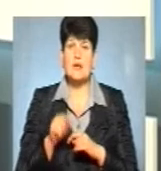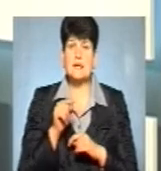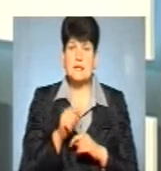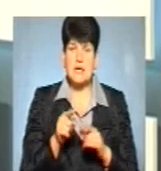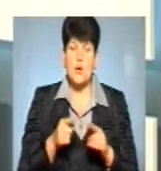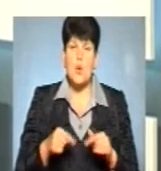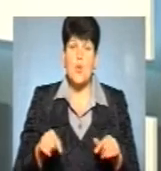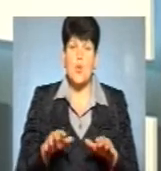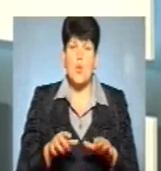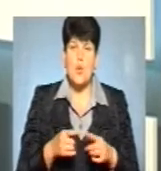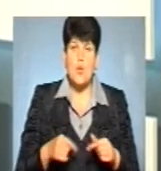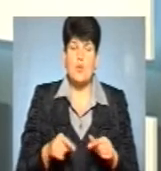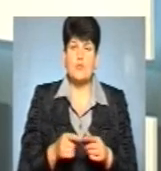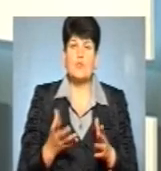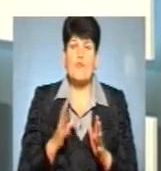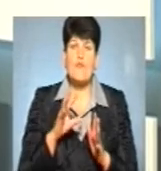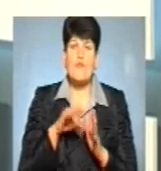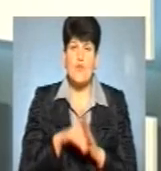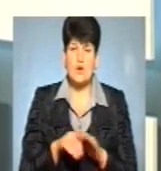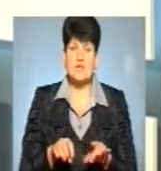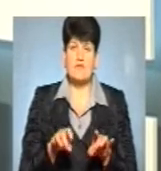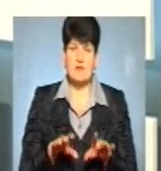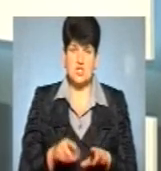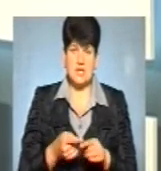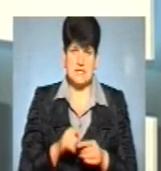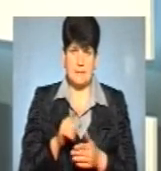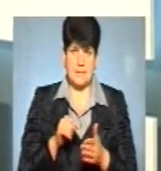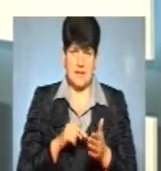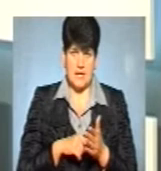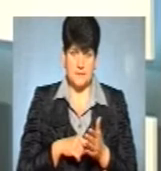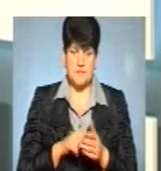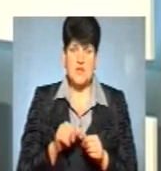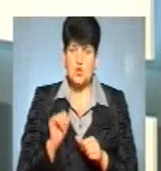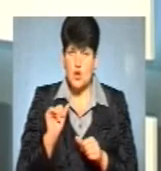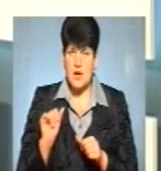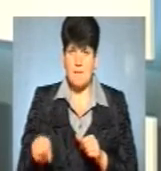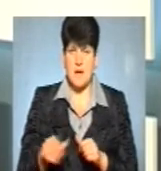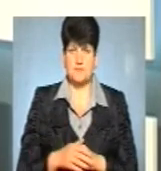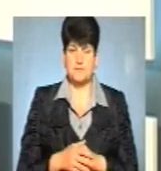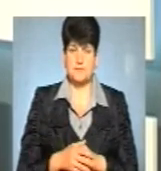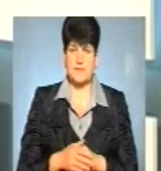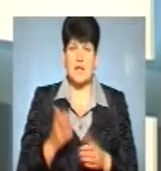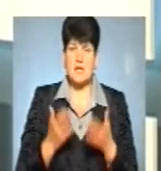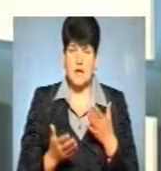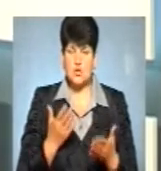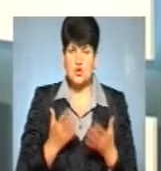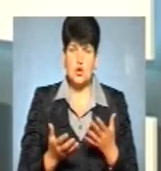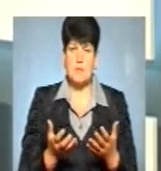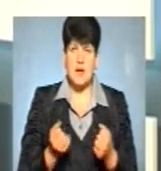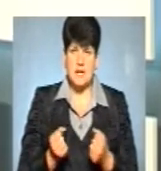органів, в чию компетенцію входить вирішення таких питань. Зокрема, якщо брати, що